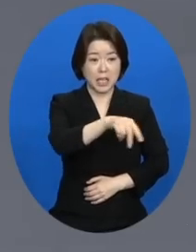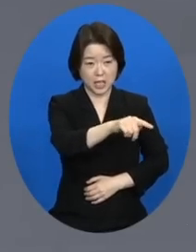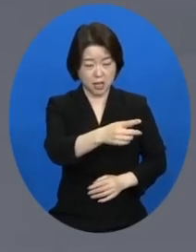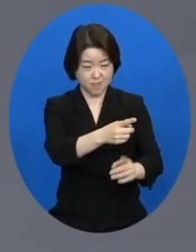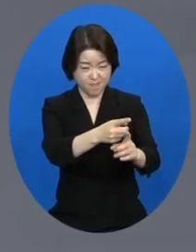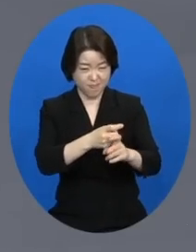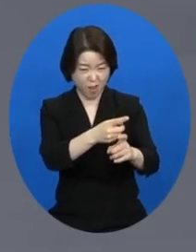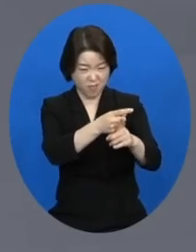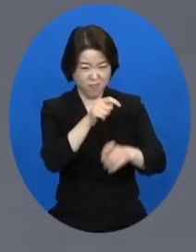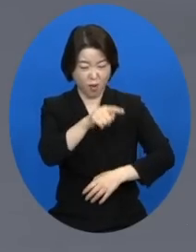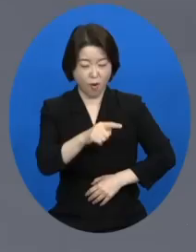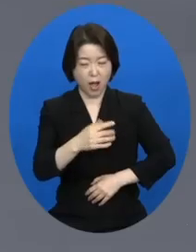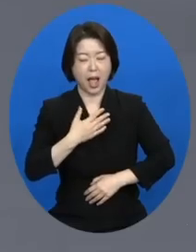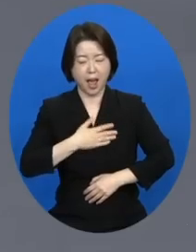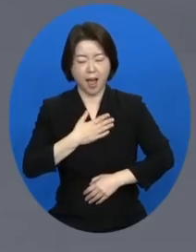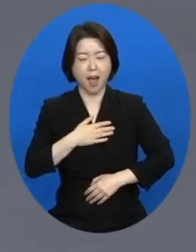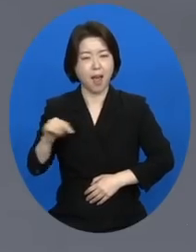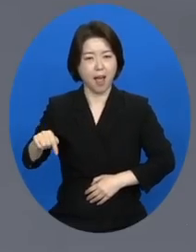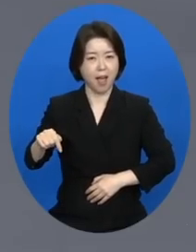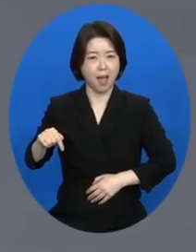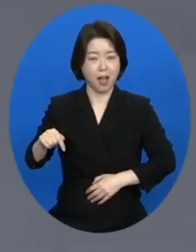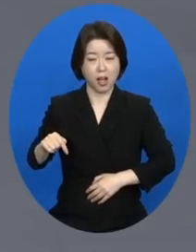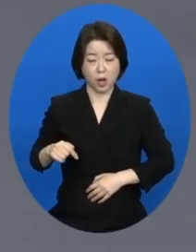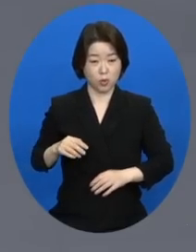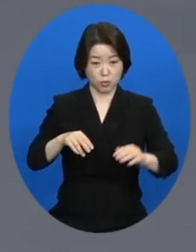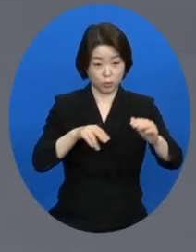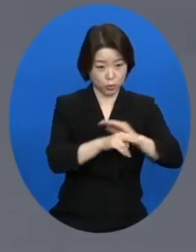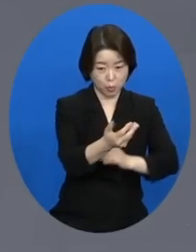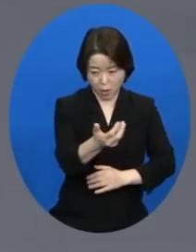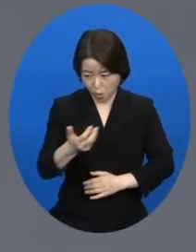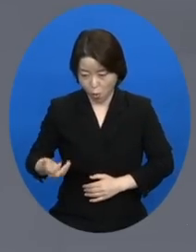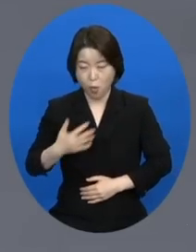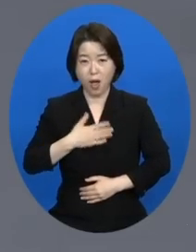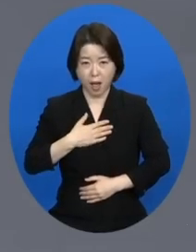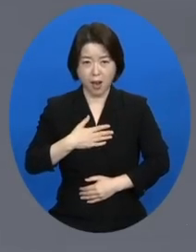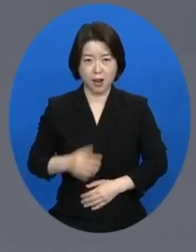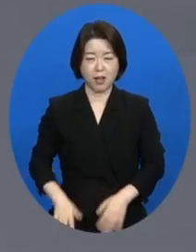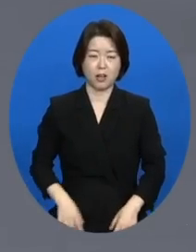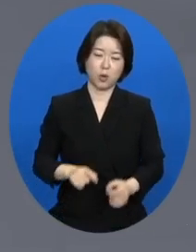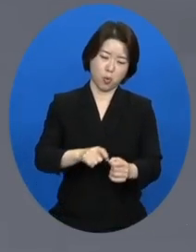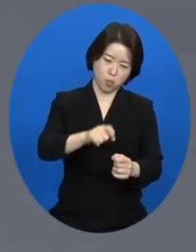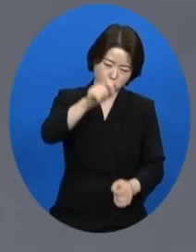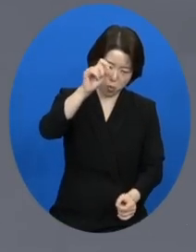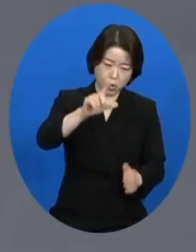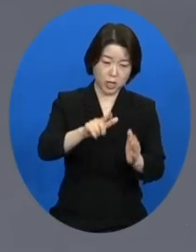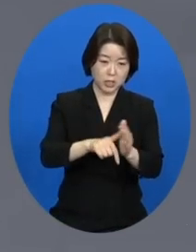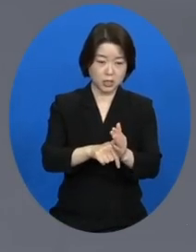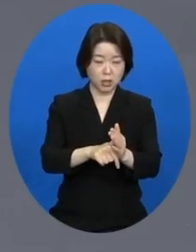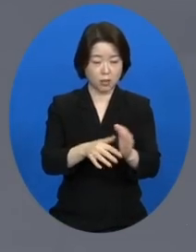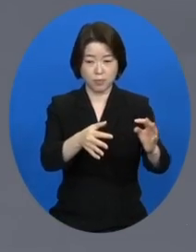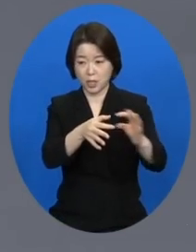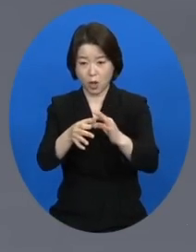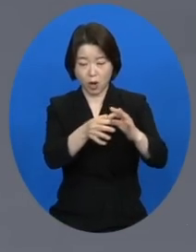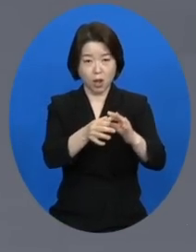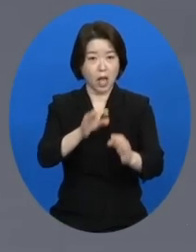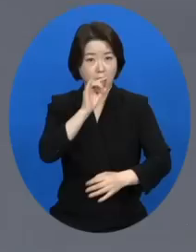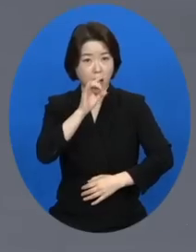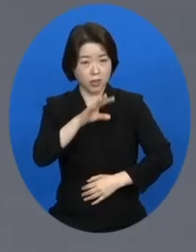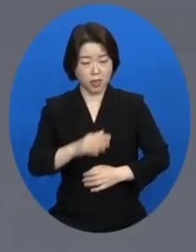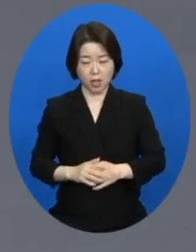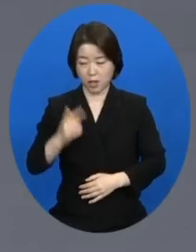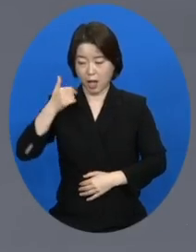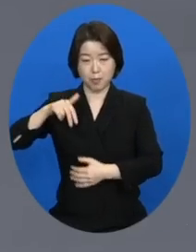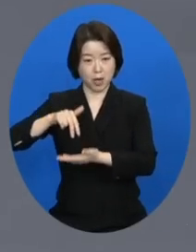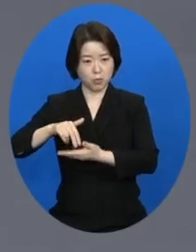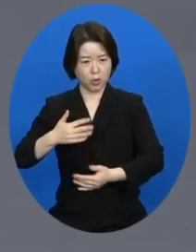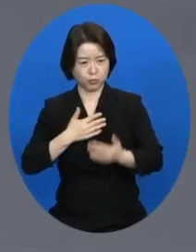복수를 하려고 했던 것을 알고 있죠. 그래서 도망쳐 왔던 것을 알기 때문에 오랜 시간 연락이 없자 아버지 입장에서는